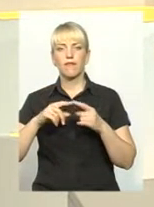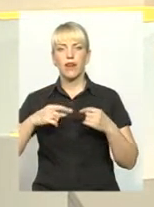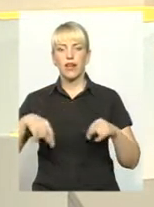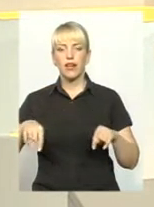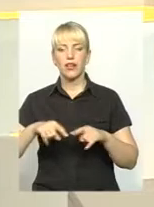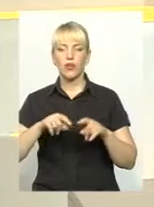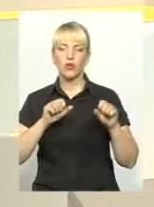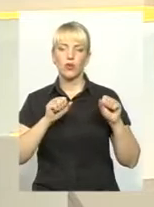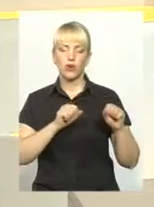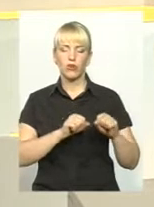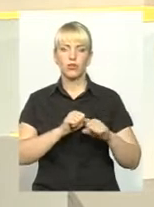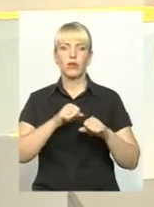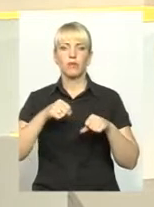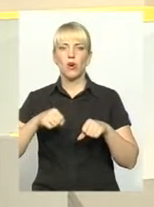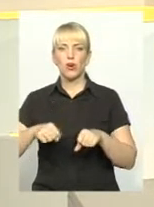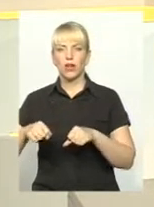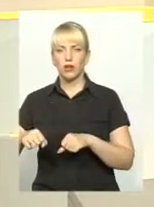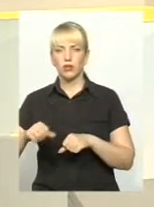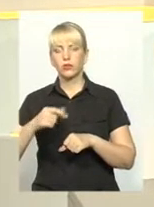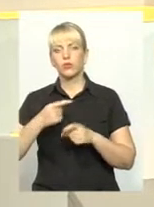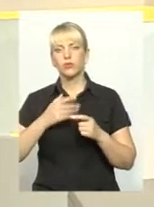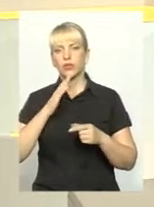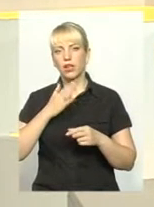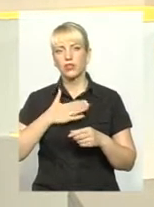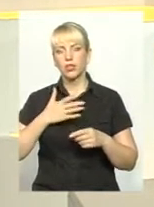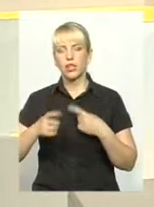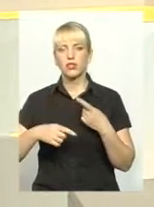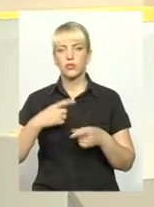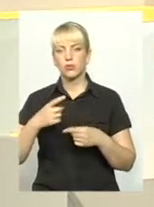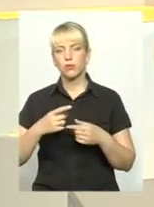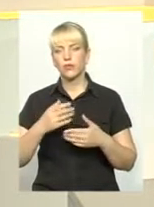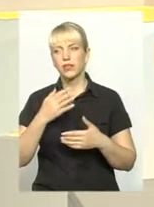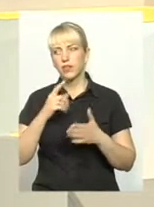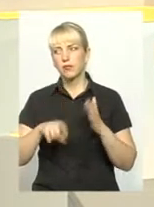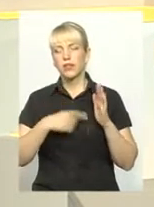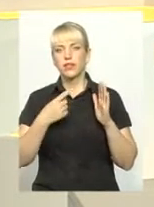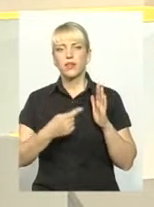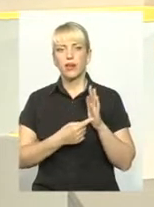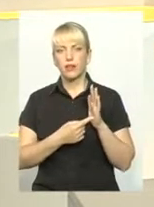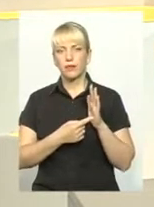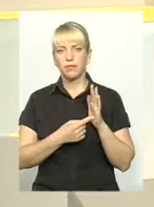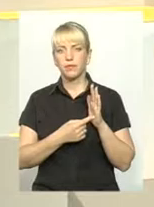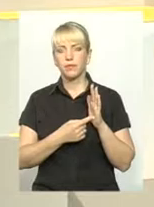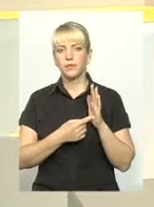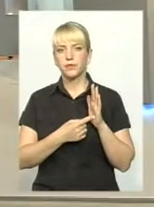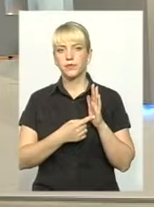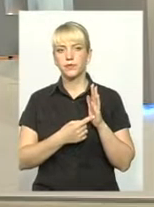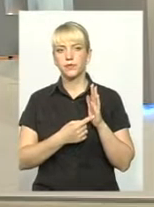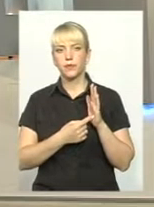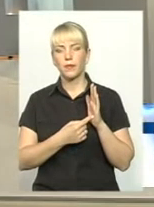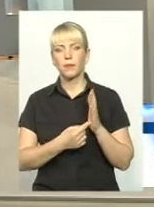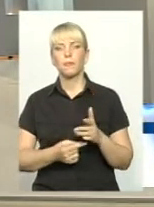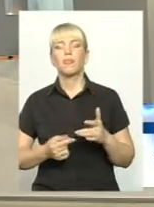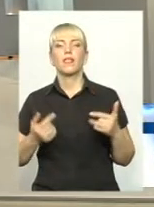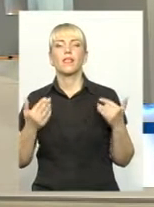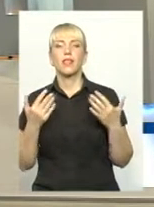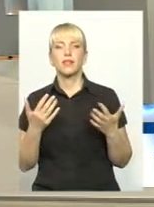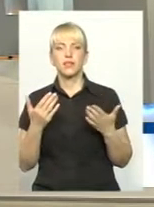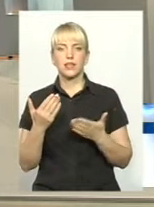охорони правопорядку. Отже, моє наступне запитання. Скажіть, будь ласка, пане Миколо, наскільки